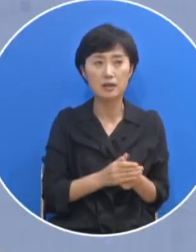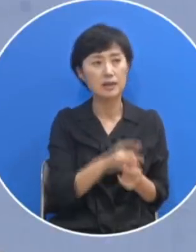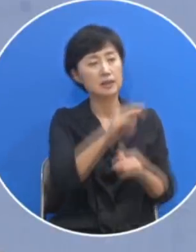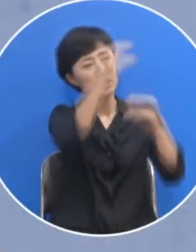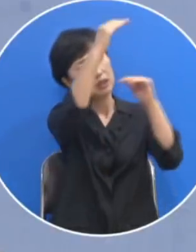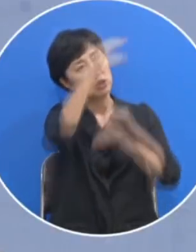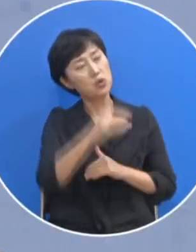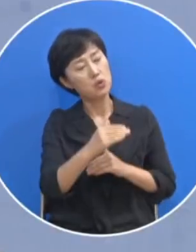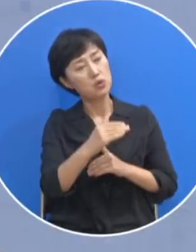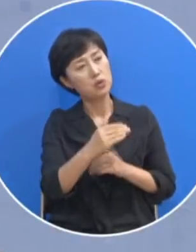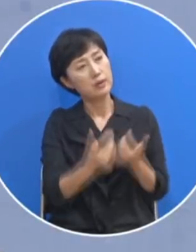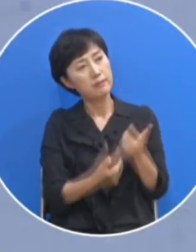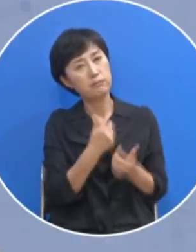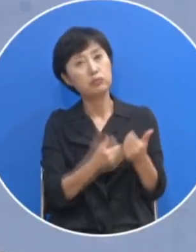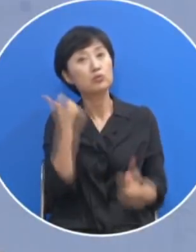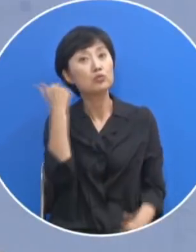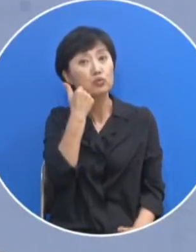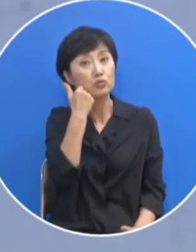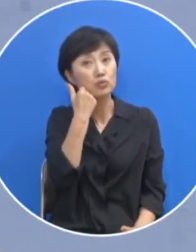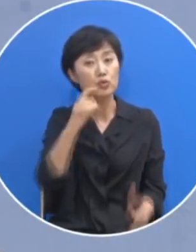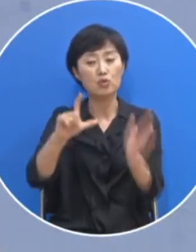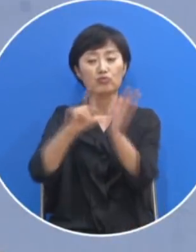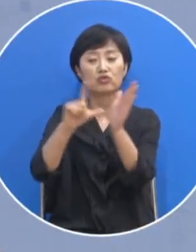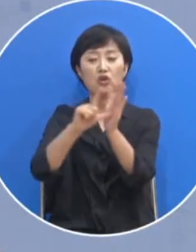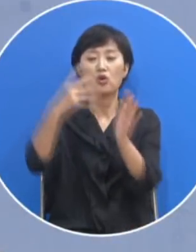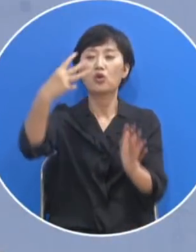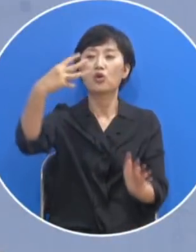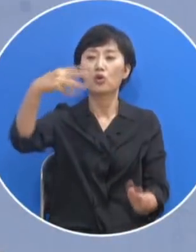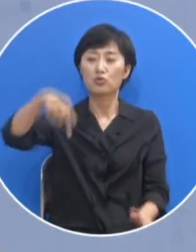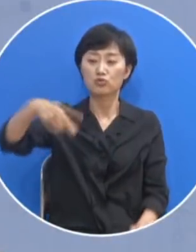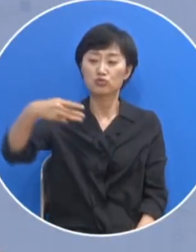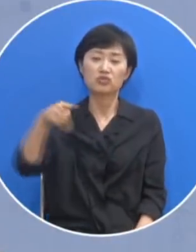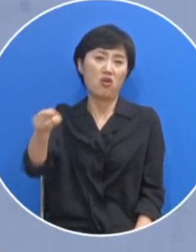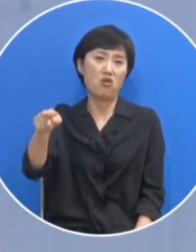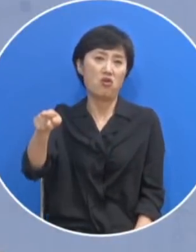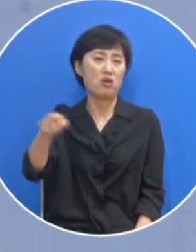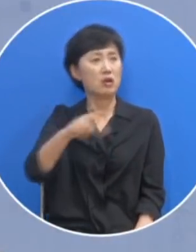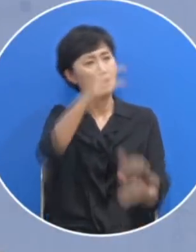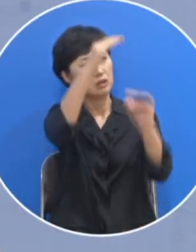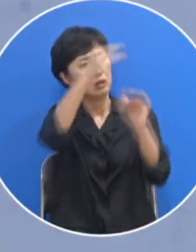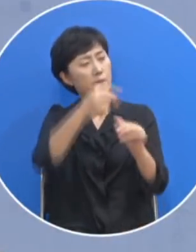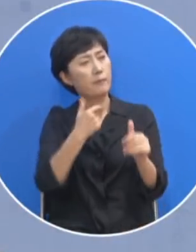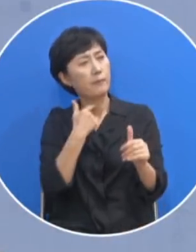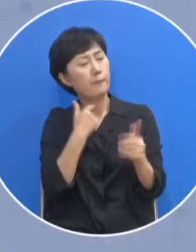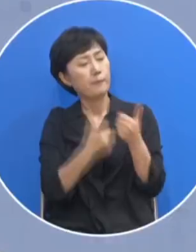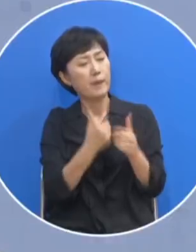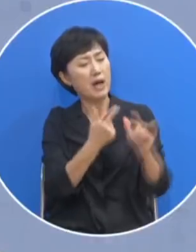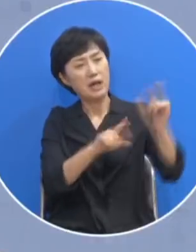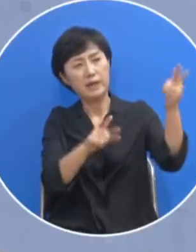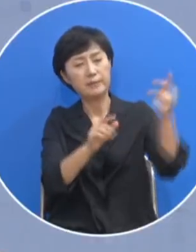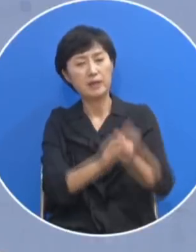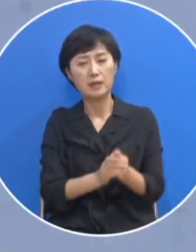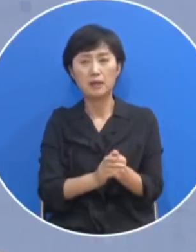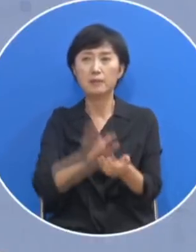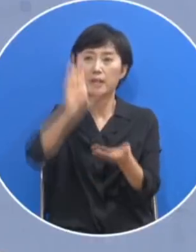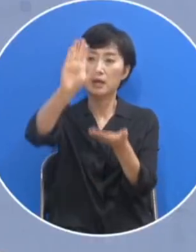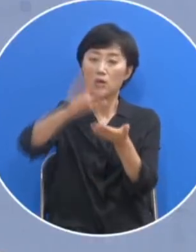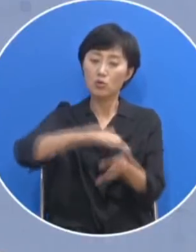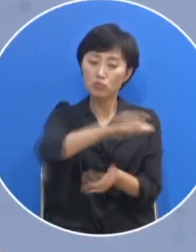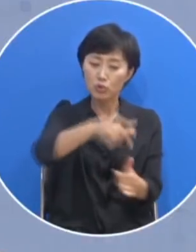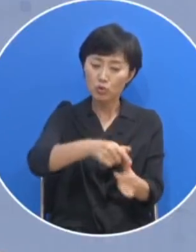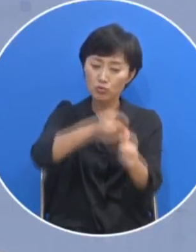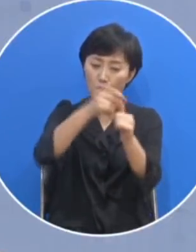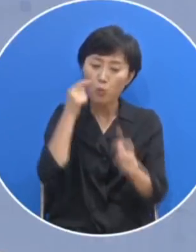해서 테섭 y 그래서 뭐 챙겨 될 베조스 것은 아니지 않습니까 스스로 그리스도로 말미암아 뭐 구원받지